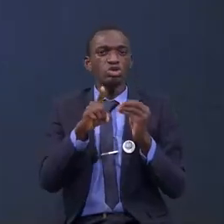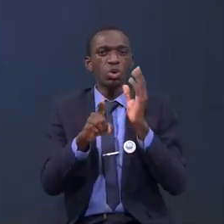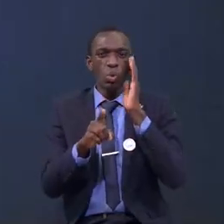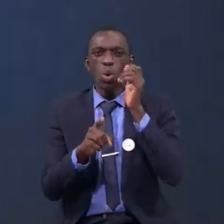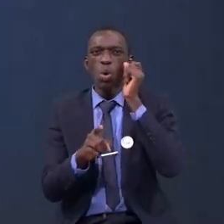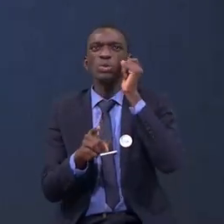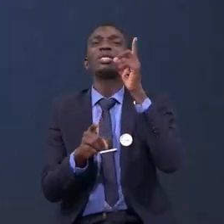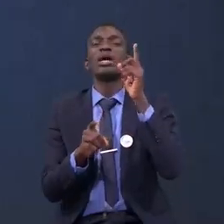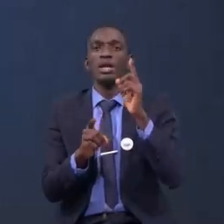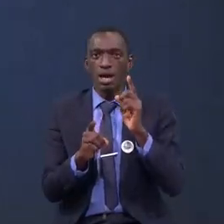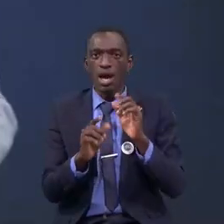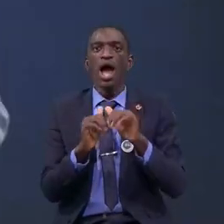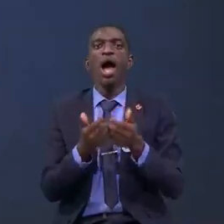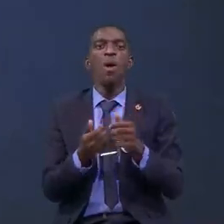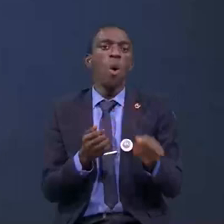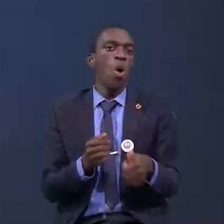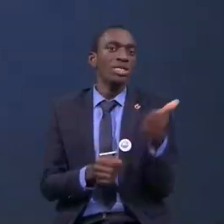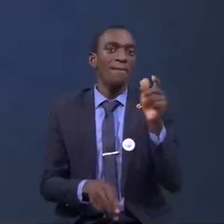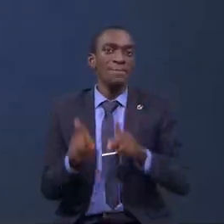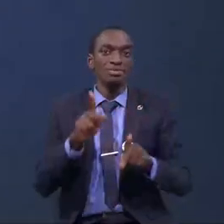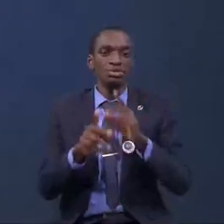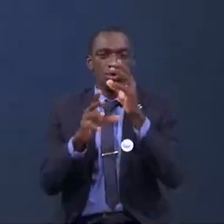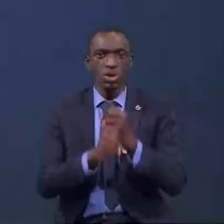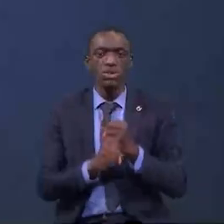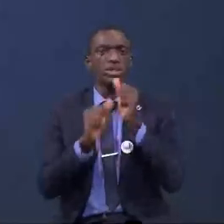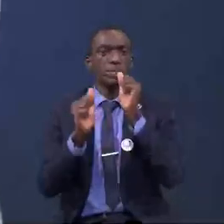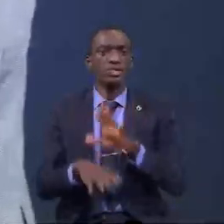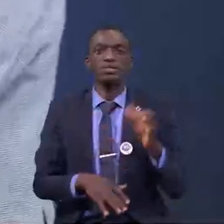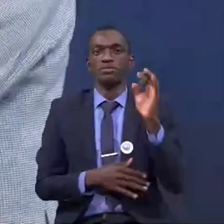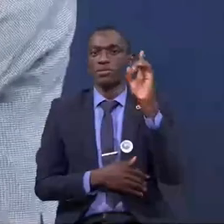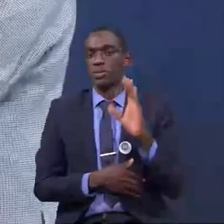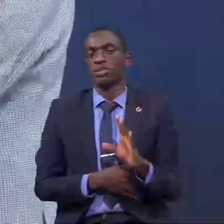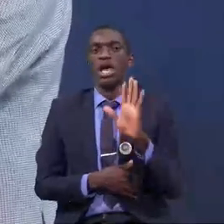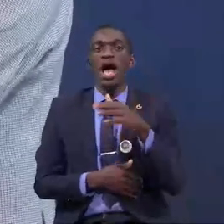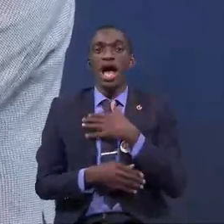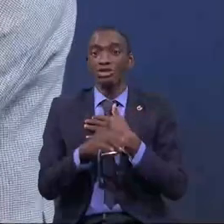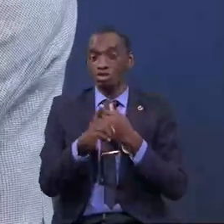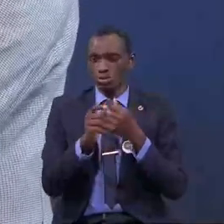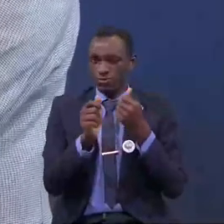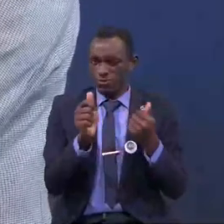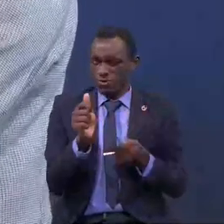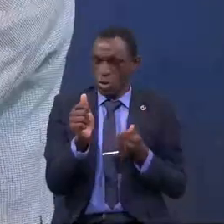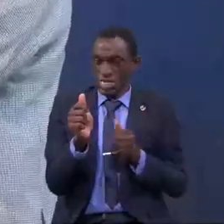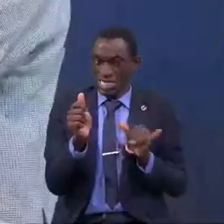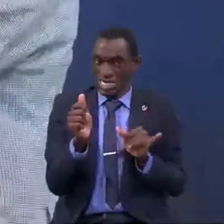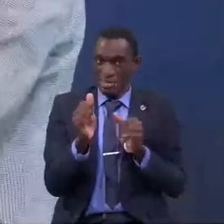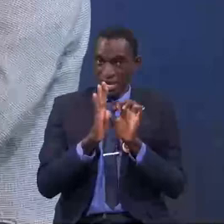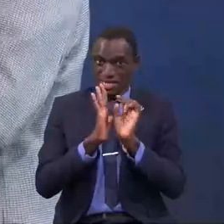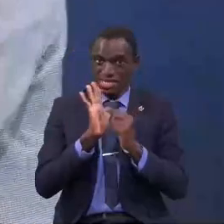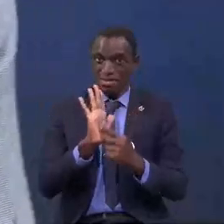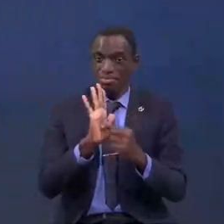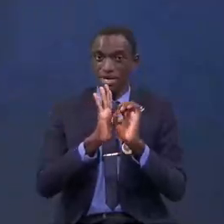Pour que vous puissiez savoir comment les autres ont bénéficié de la bénédiction de Dieu. Et tu vas sur le même